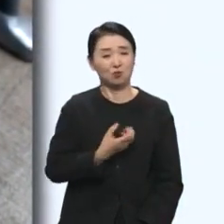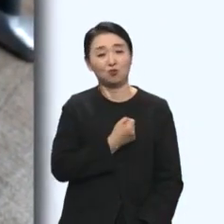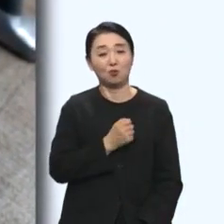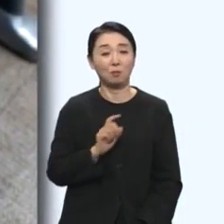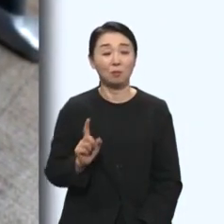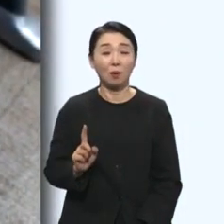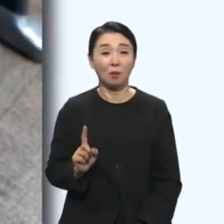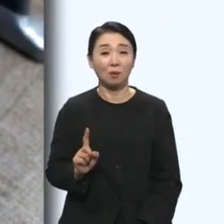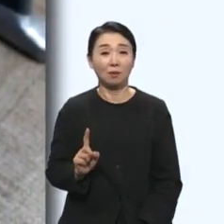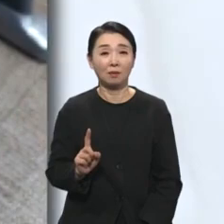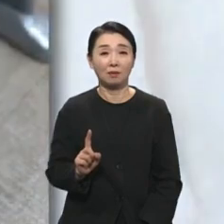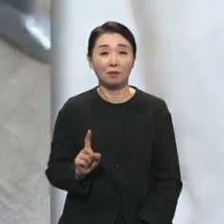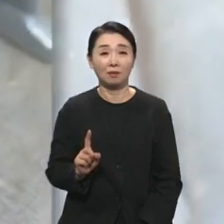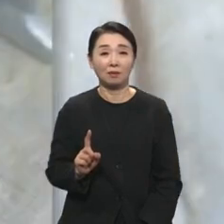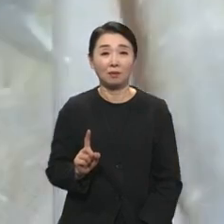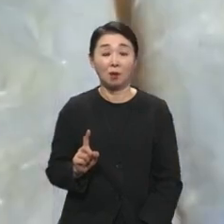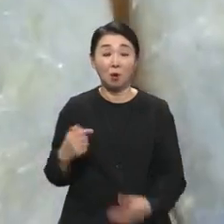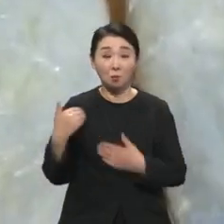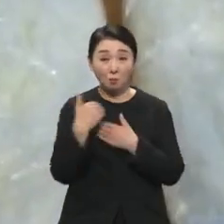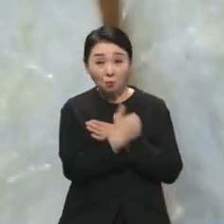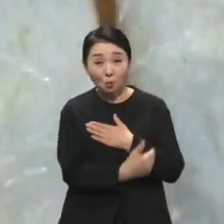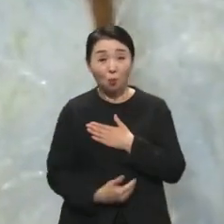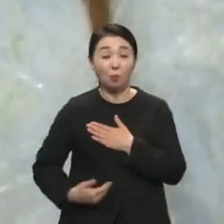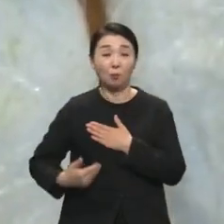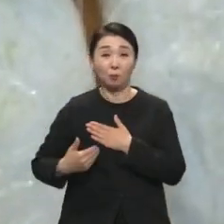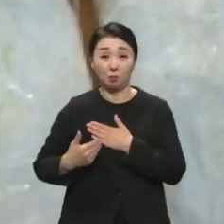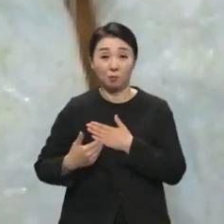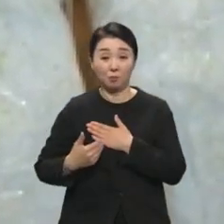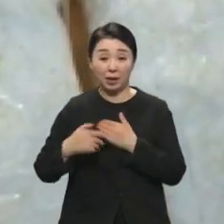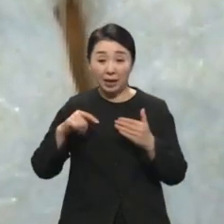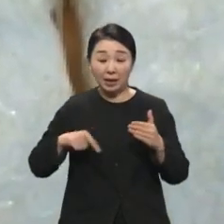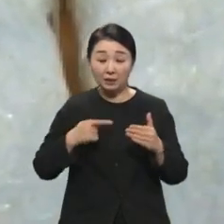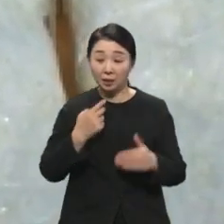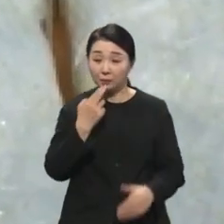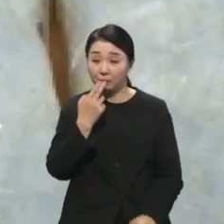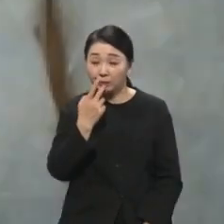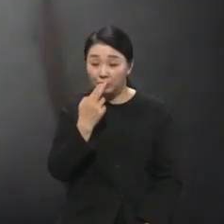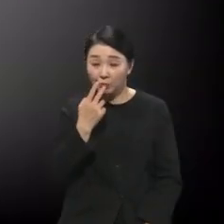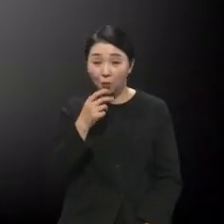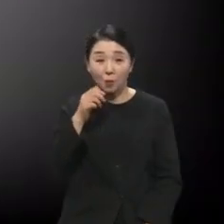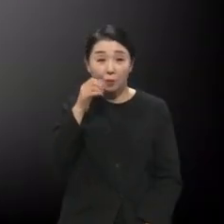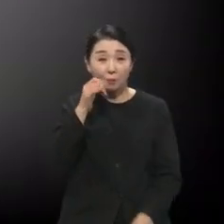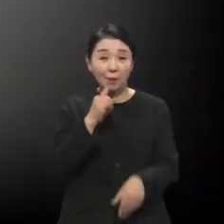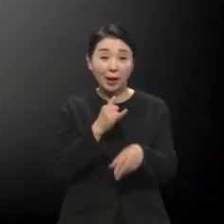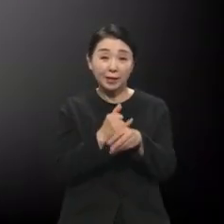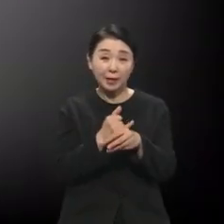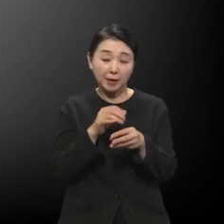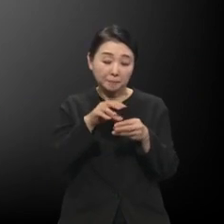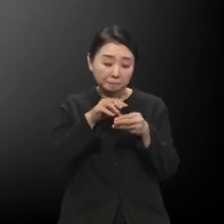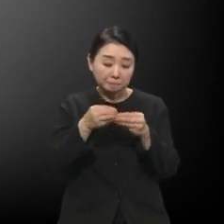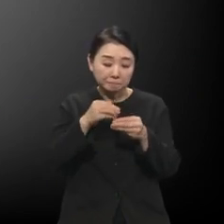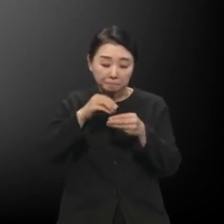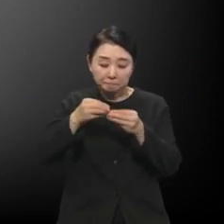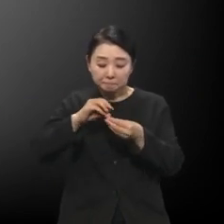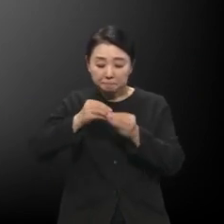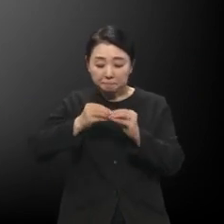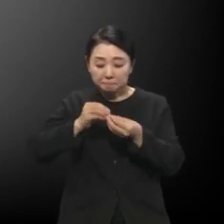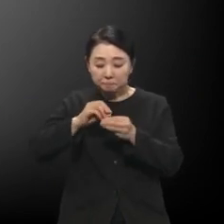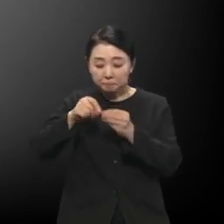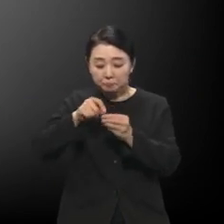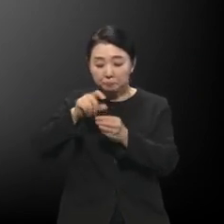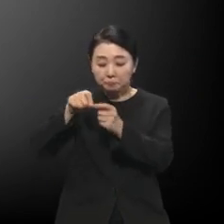것이 그 몸 안에 사실은 비닐로 마약을 이렇게 조금조금 조금하게 조그만 봉지로